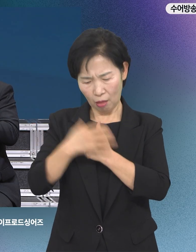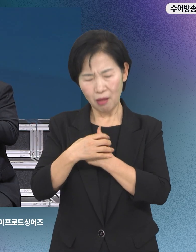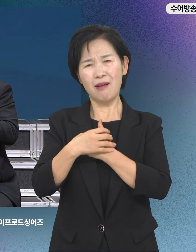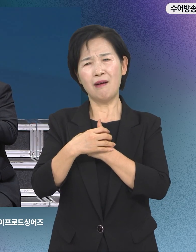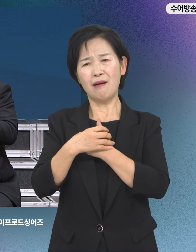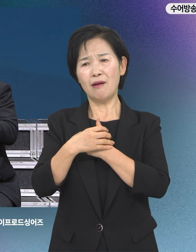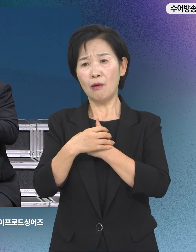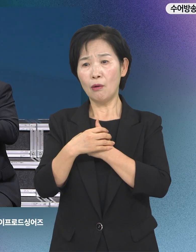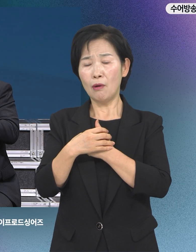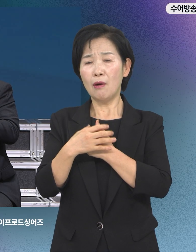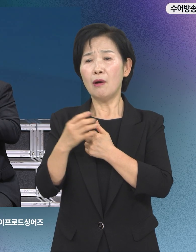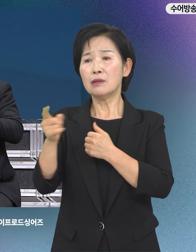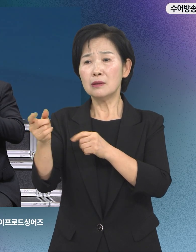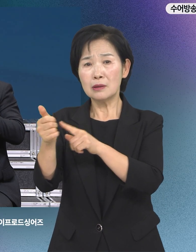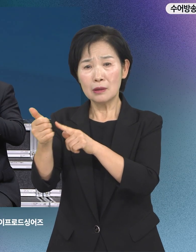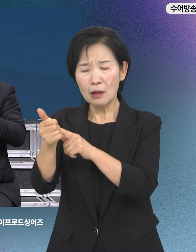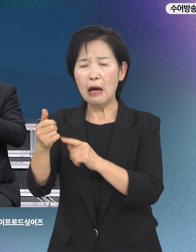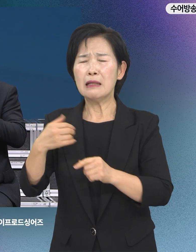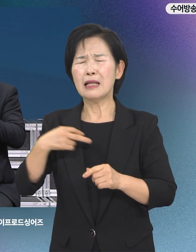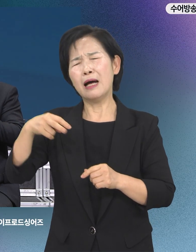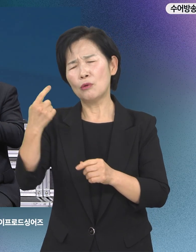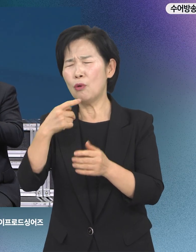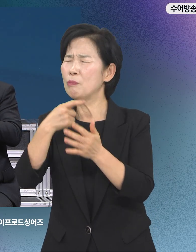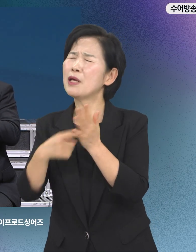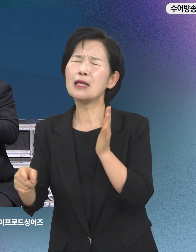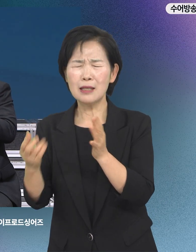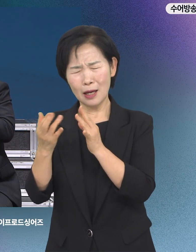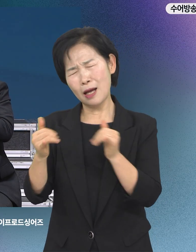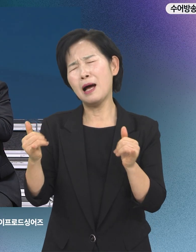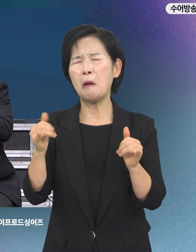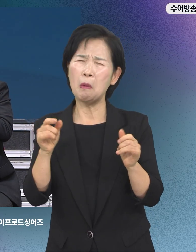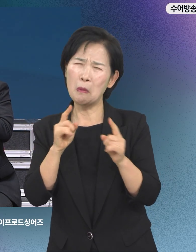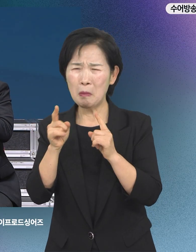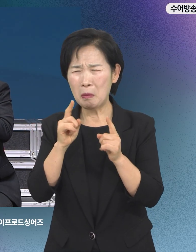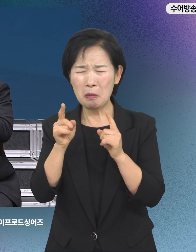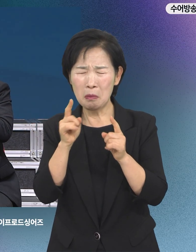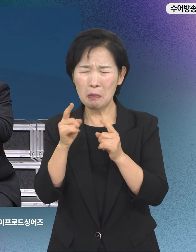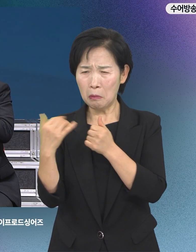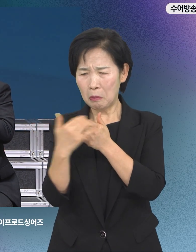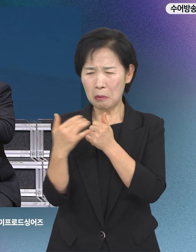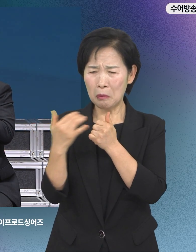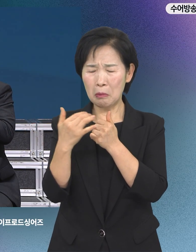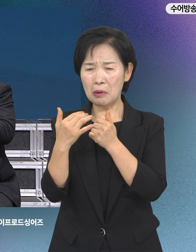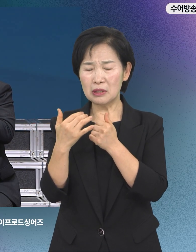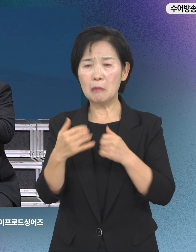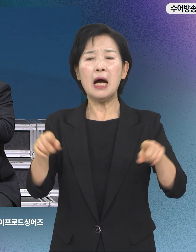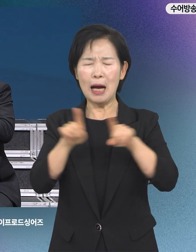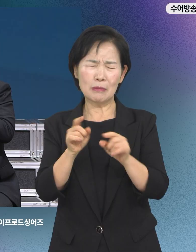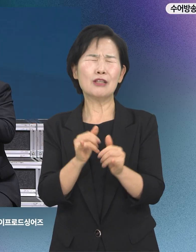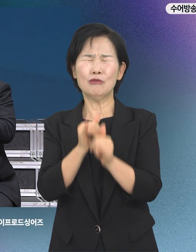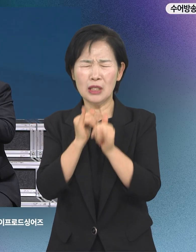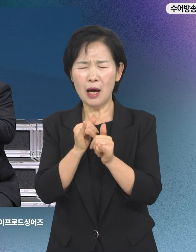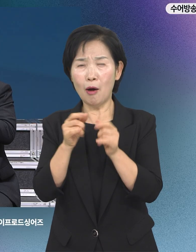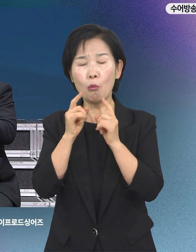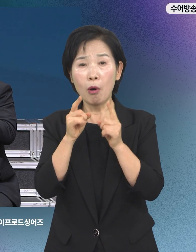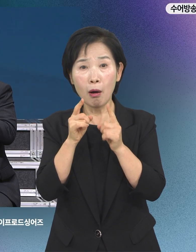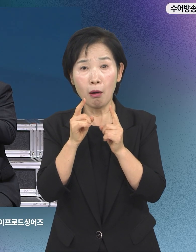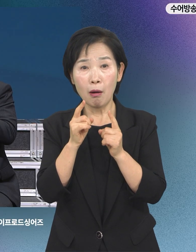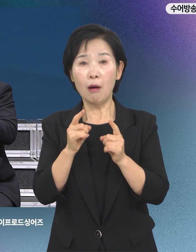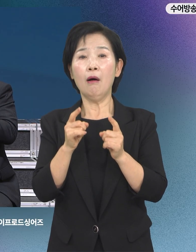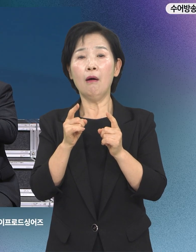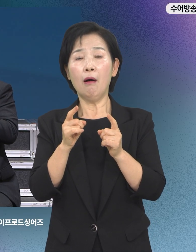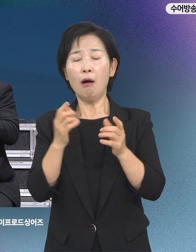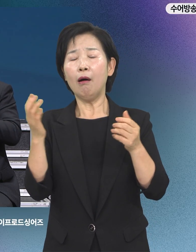자신도 피해자라며 우리 이렇게 살아서 뭐하냐고, 우리 그냥 힘든 세상 함께 죽자고 말하며 우리 둘이는 유서를